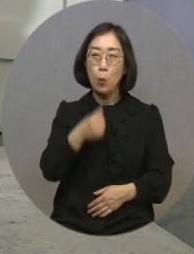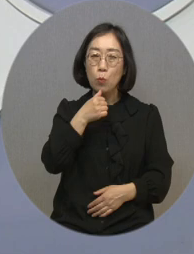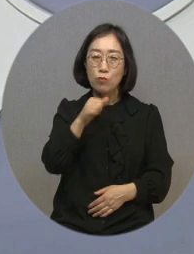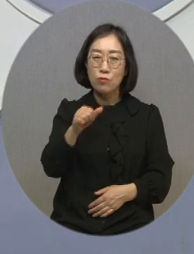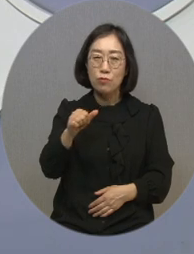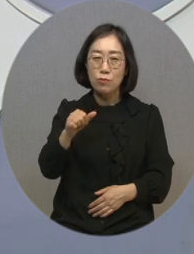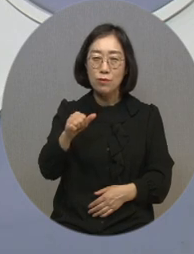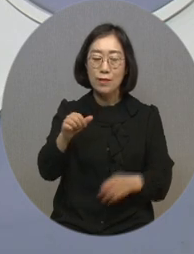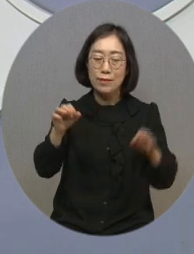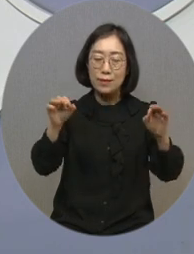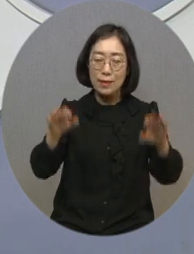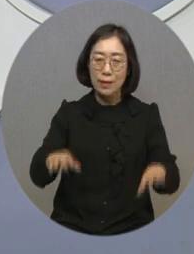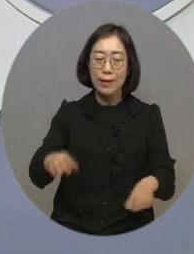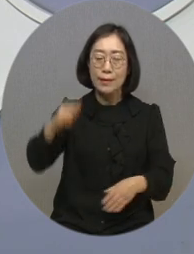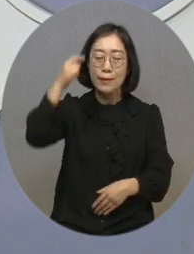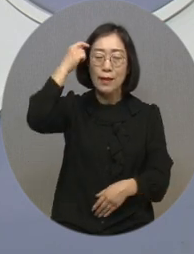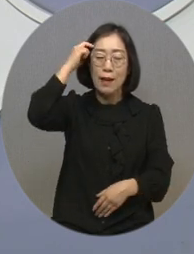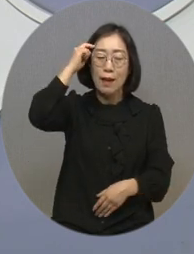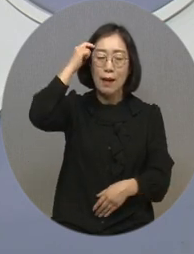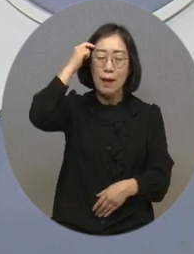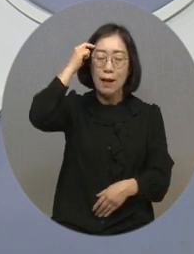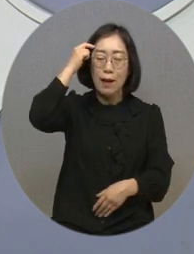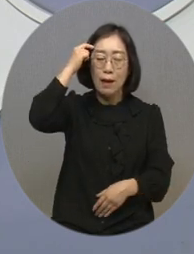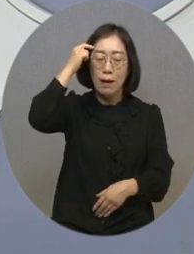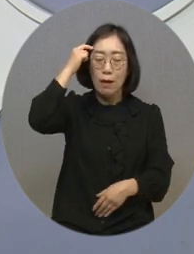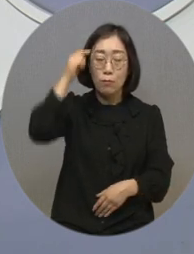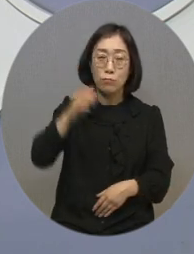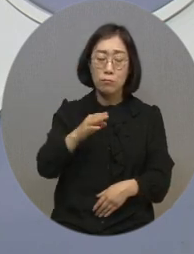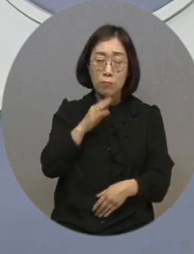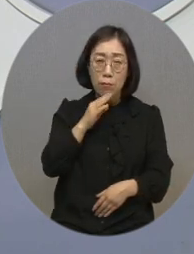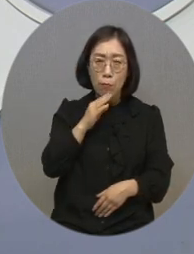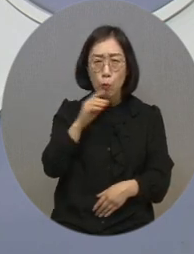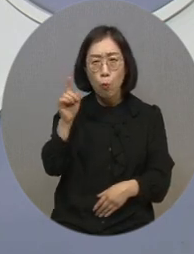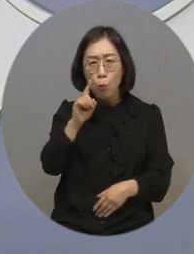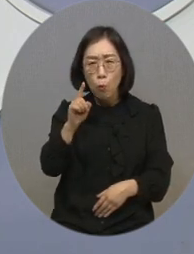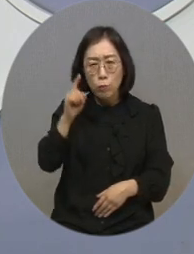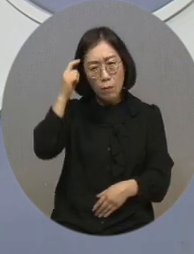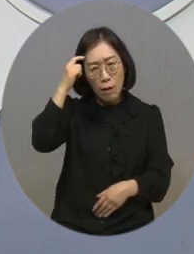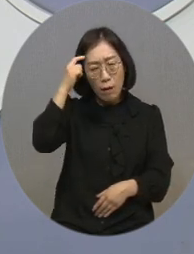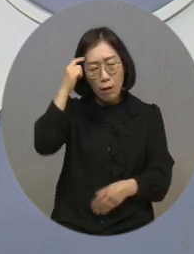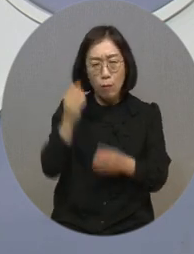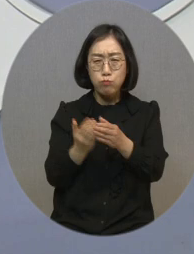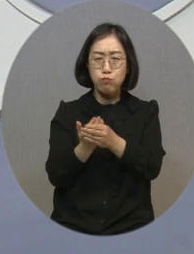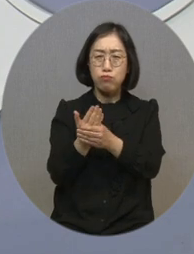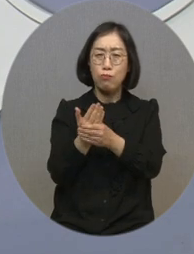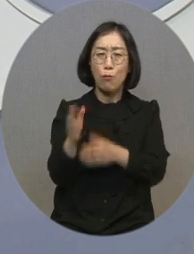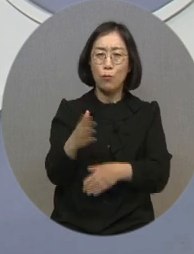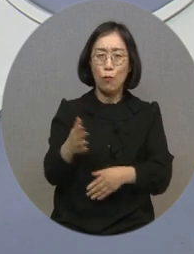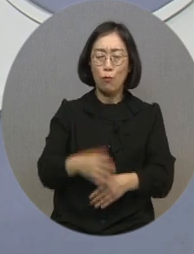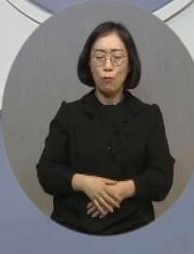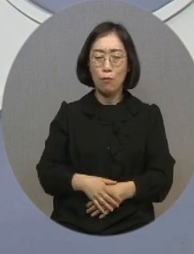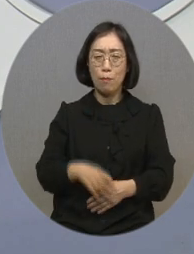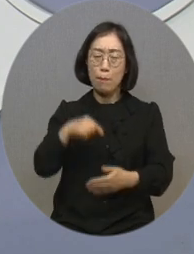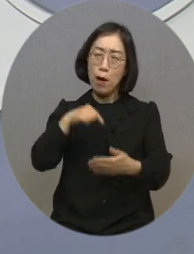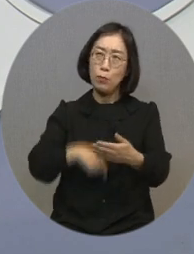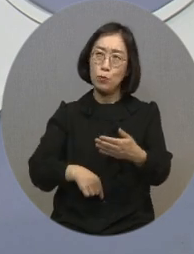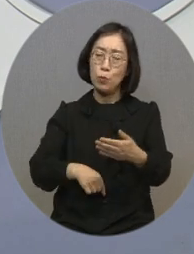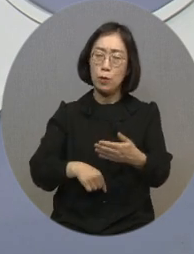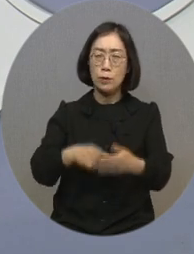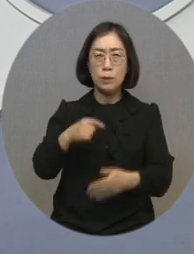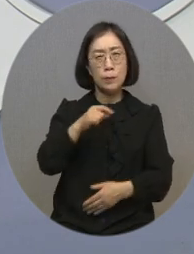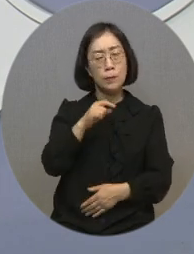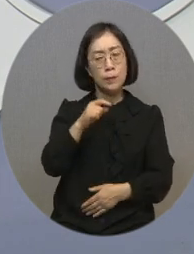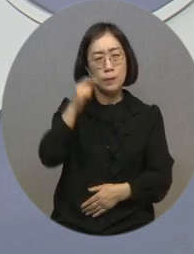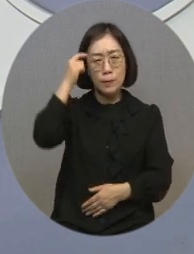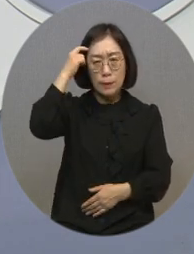정도 대기실에 앉아 있으면서 이제 생각을 했는데 막상 떠오르지 않더라고요. 그래서 이제 근데 이제 마음속에 하는 게